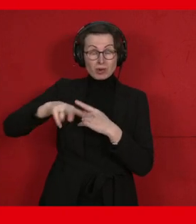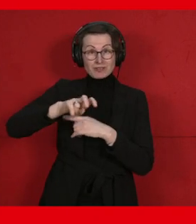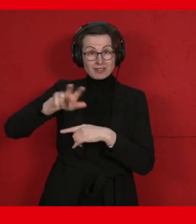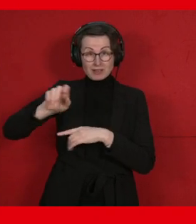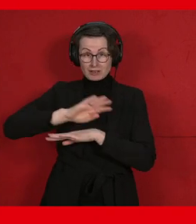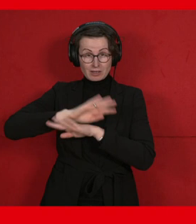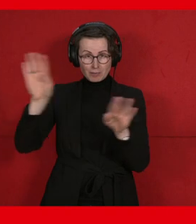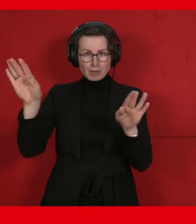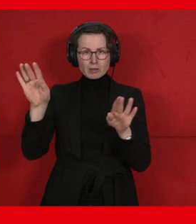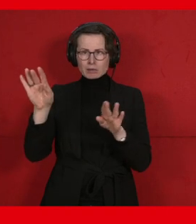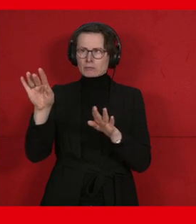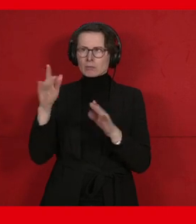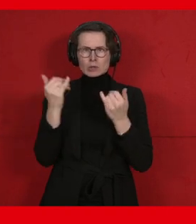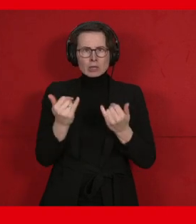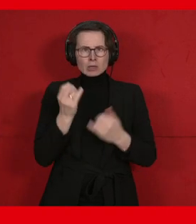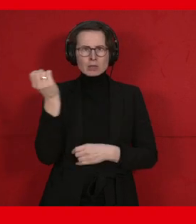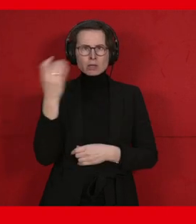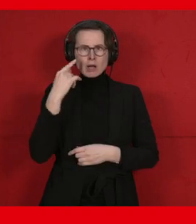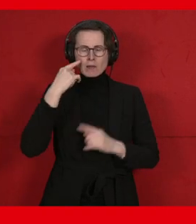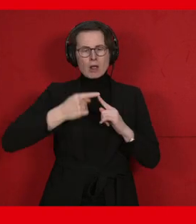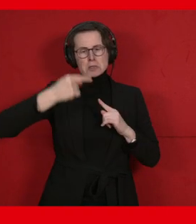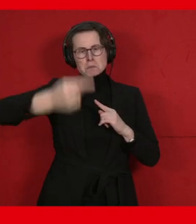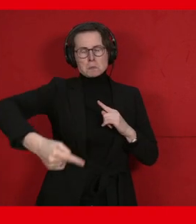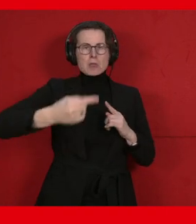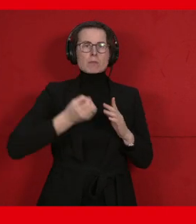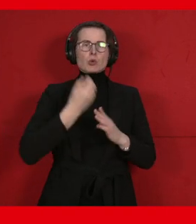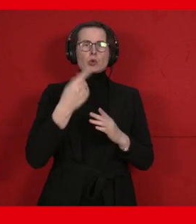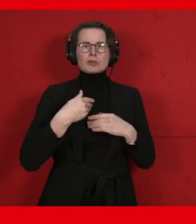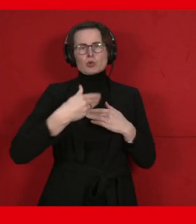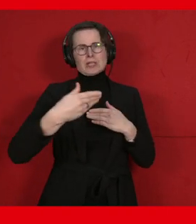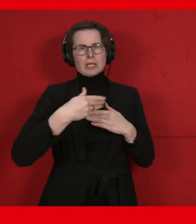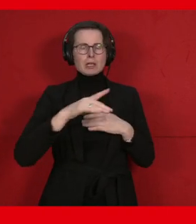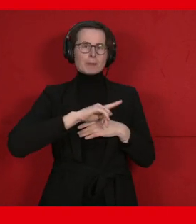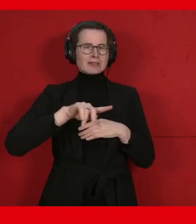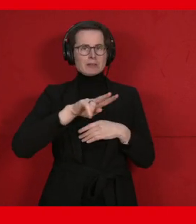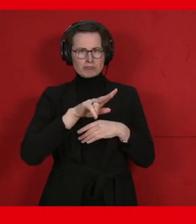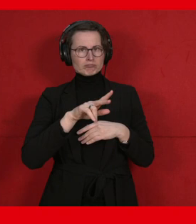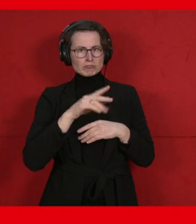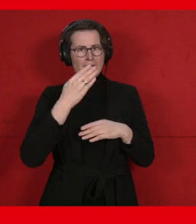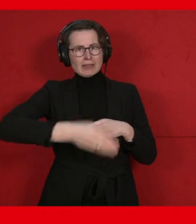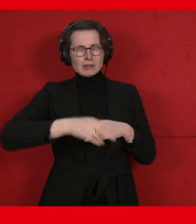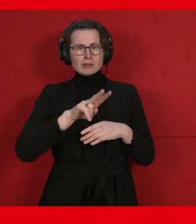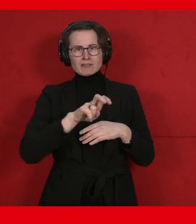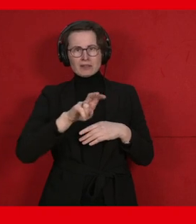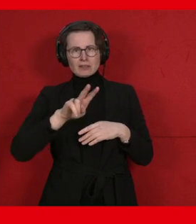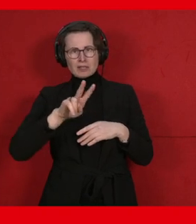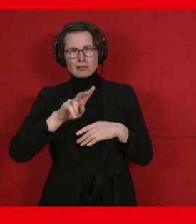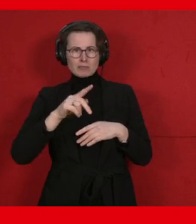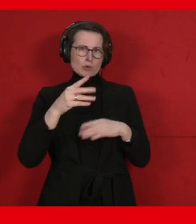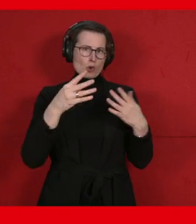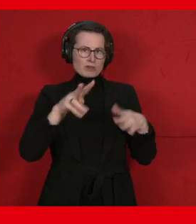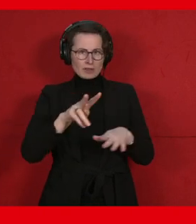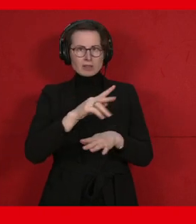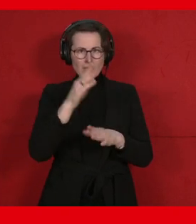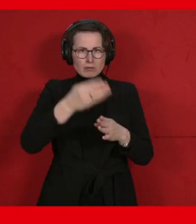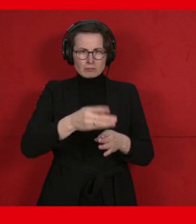setzt ein Signal, da weiß ich, wie ich jetzt investieren muss, sodass ich meine Produktionslinien Ende der 20er Jahre entsprechend aufgebaut habe. Von daher hat